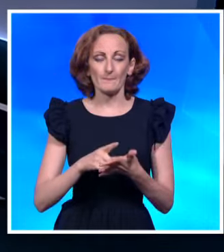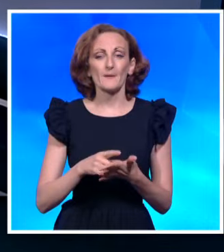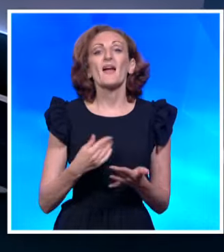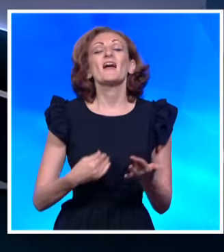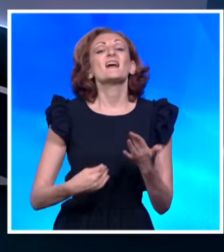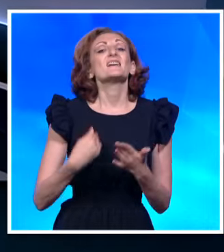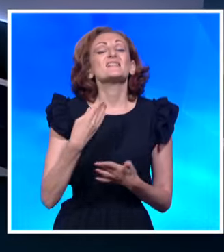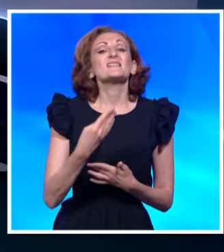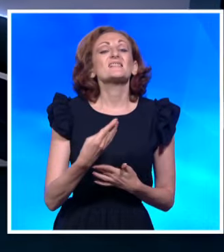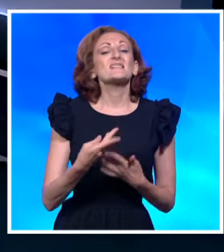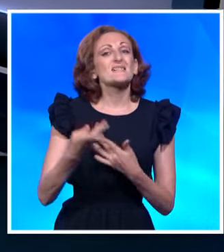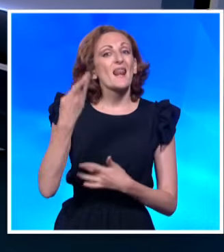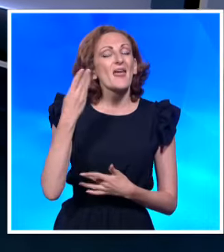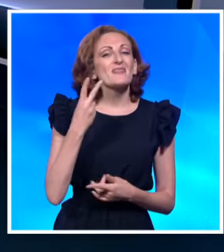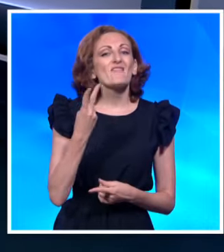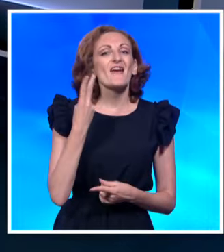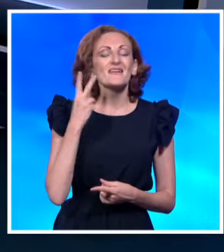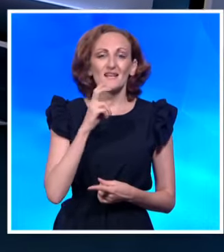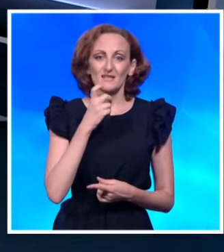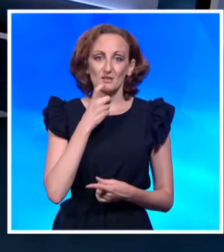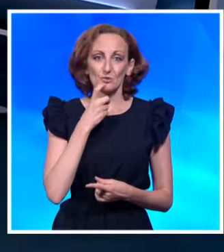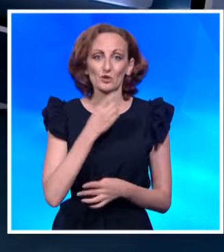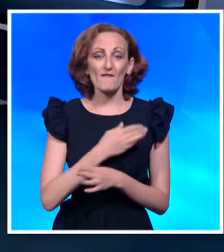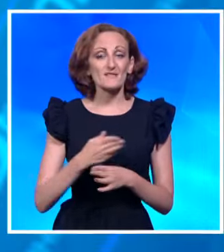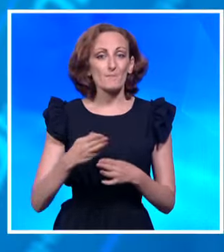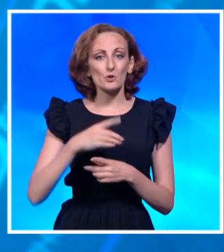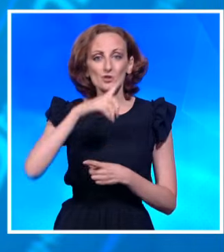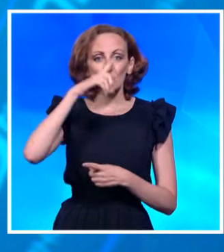година по-често попадаме в тази